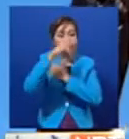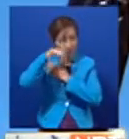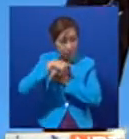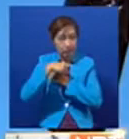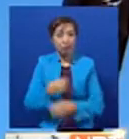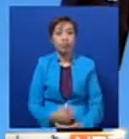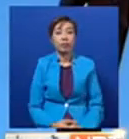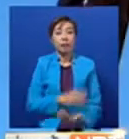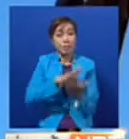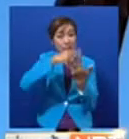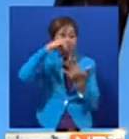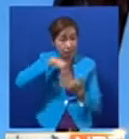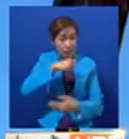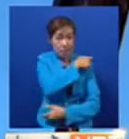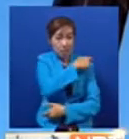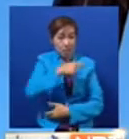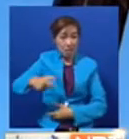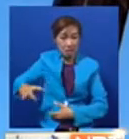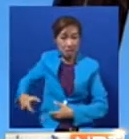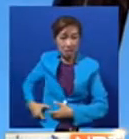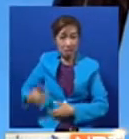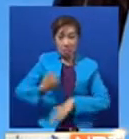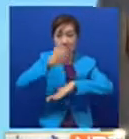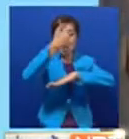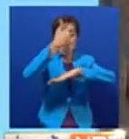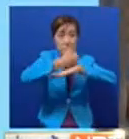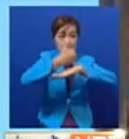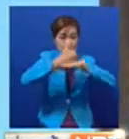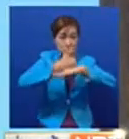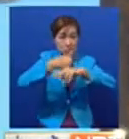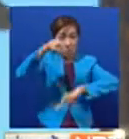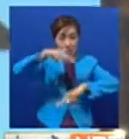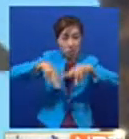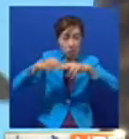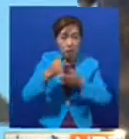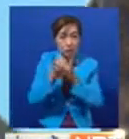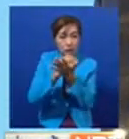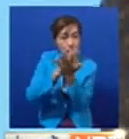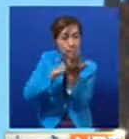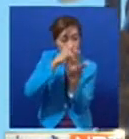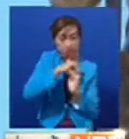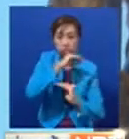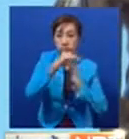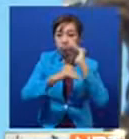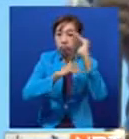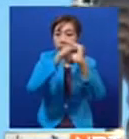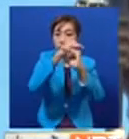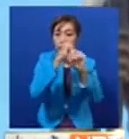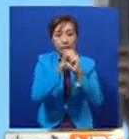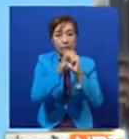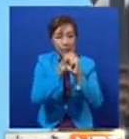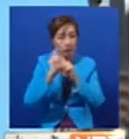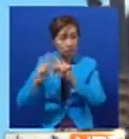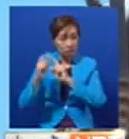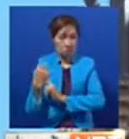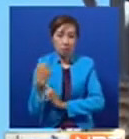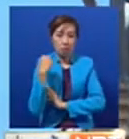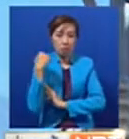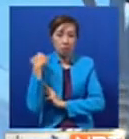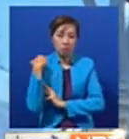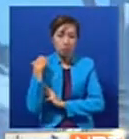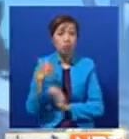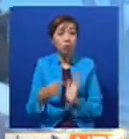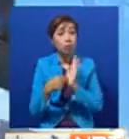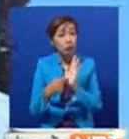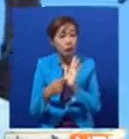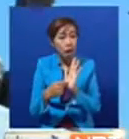ทยมีพระมหากษัตริย์ทรงเป็นพระประมุขของประเทศทรงทำนุบำรุงบ้านเมืองให้มีความเจริญมั่นคงก้าวหน้าในด้านต่างๆอา